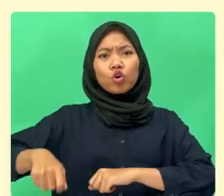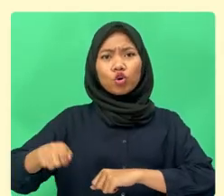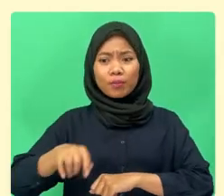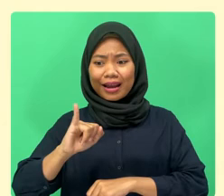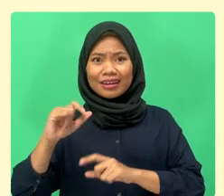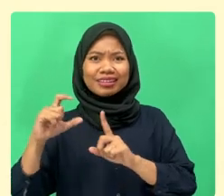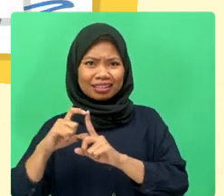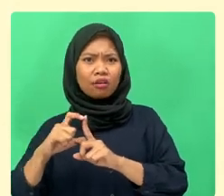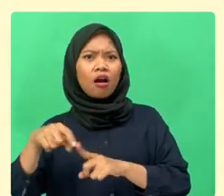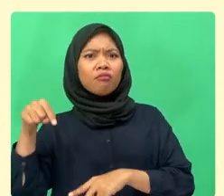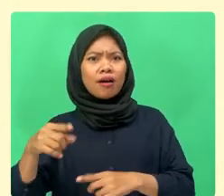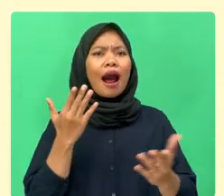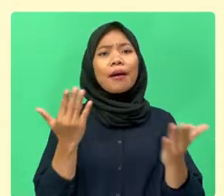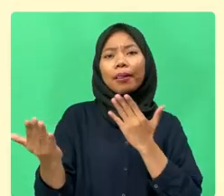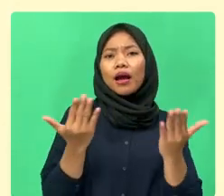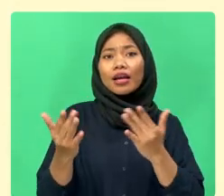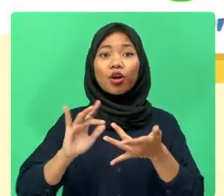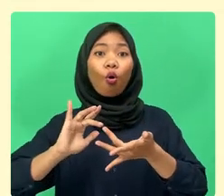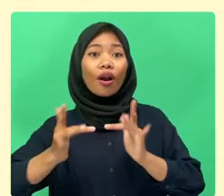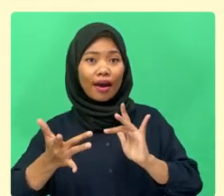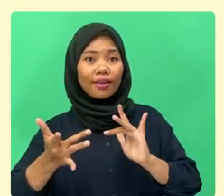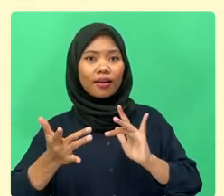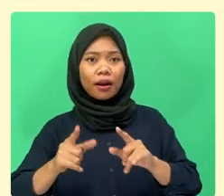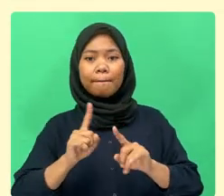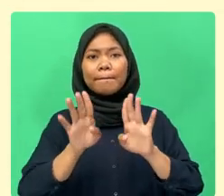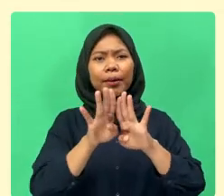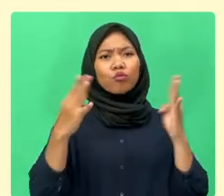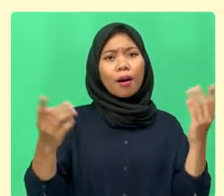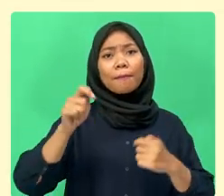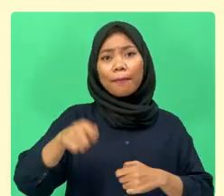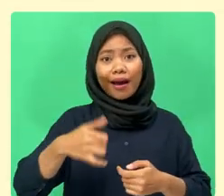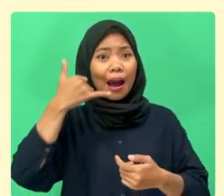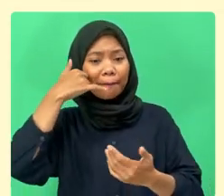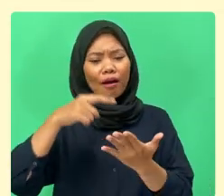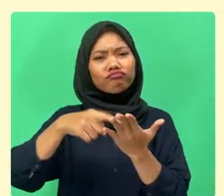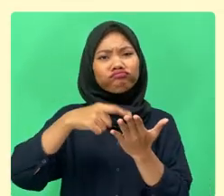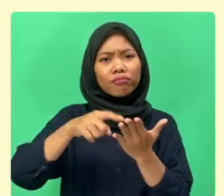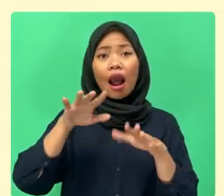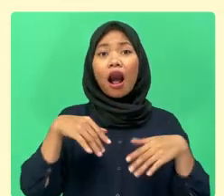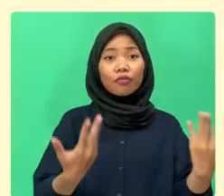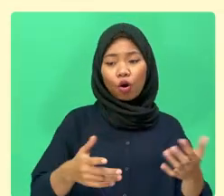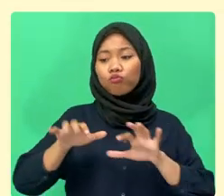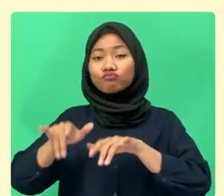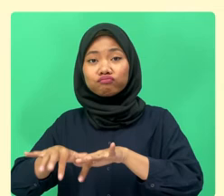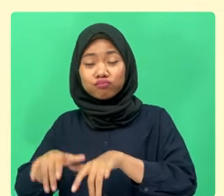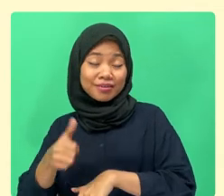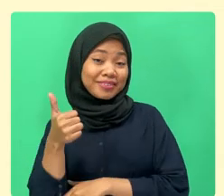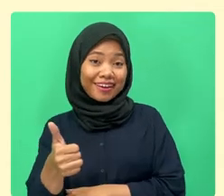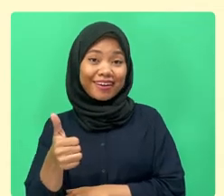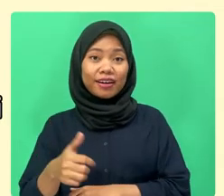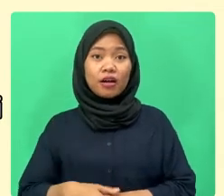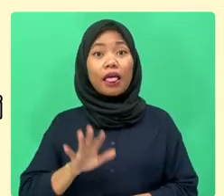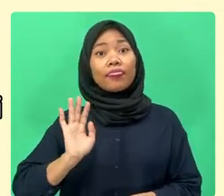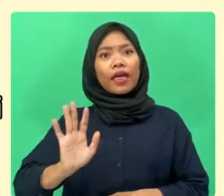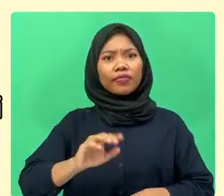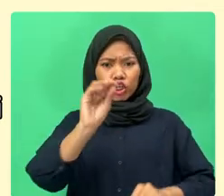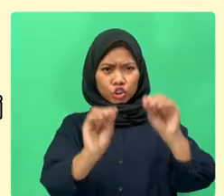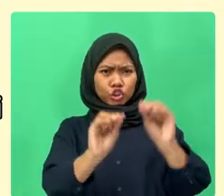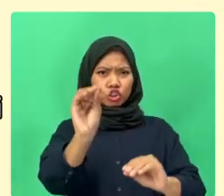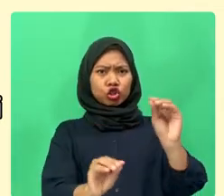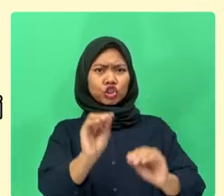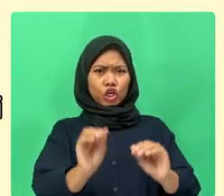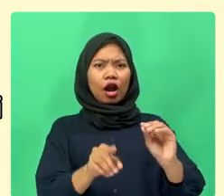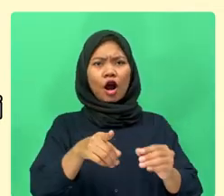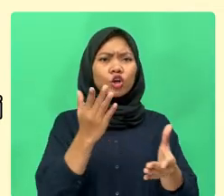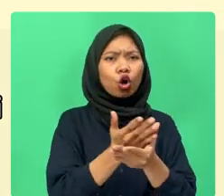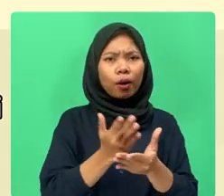Dokumenhukum.id merupakan aplikasi berbasis browser yang bisa diakses lewat perangkat digital, telepon genggam, ataupun komputer untuk menyusun